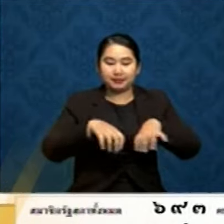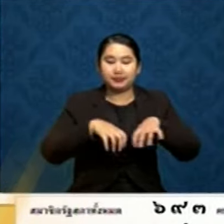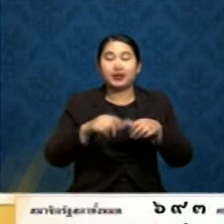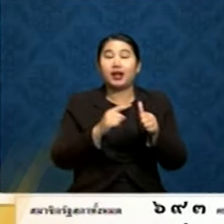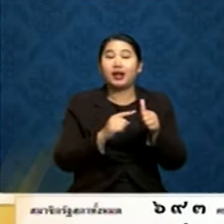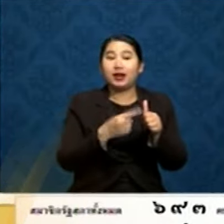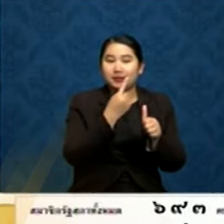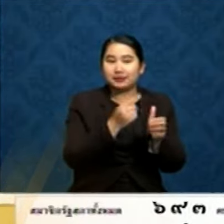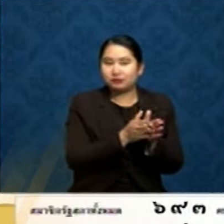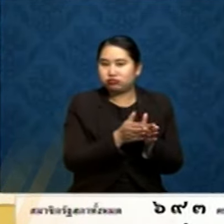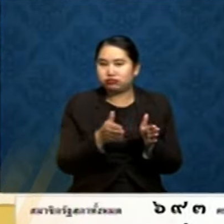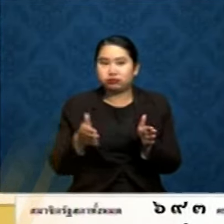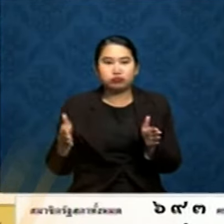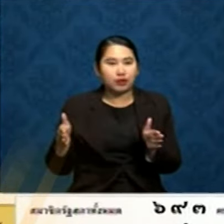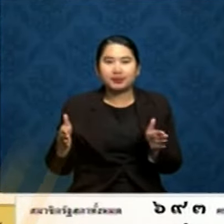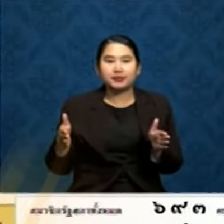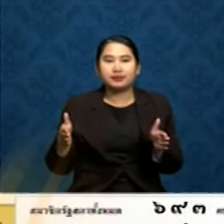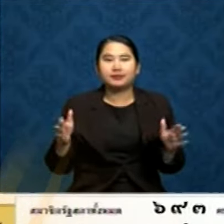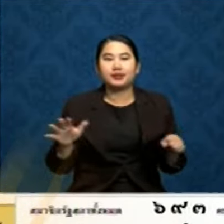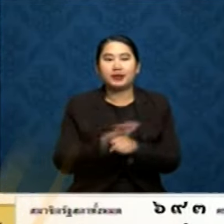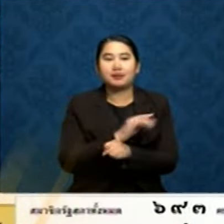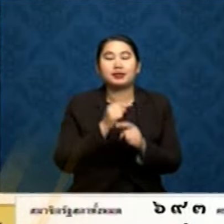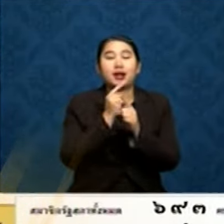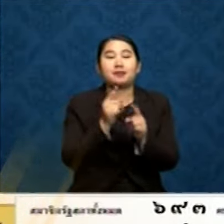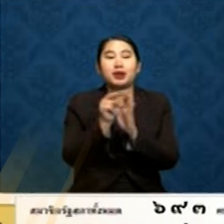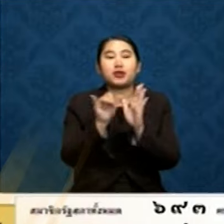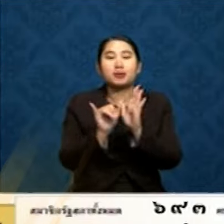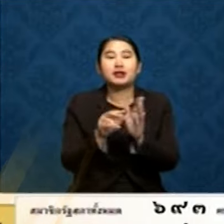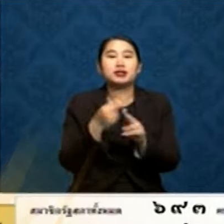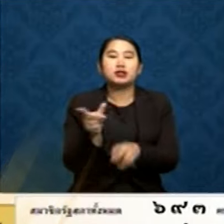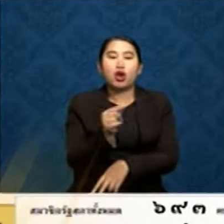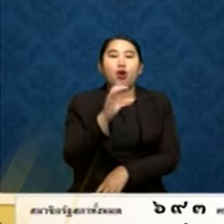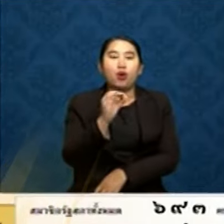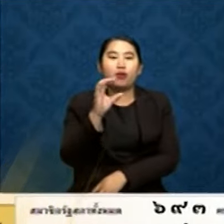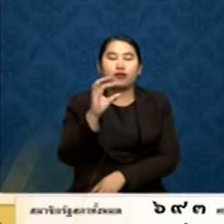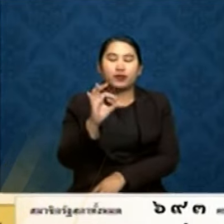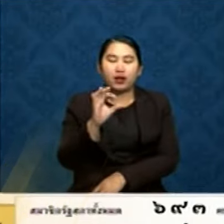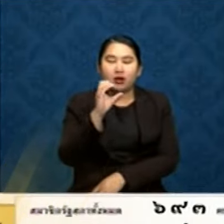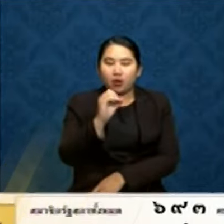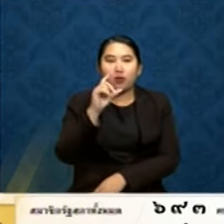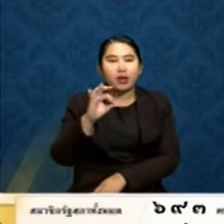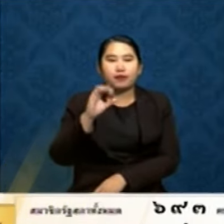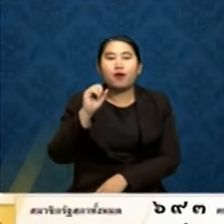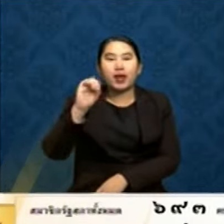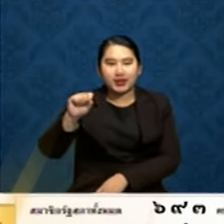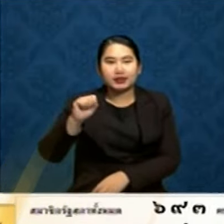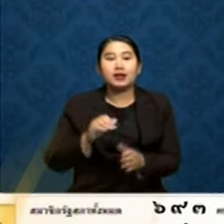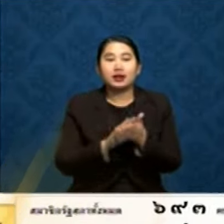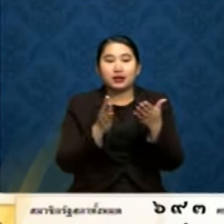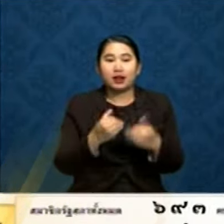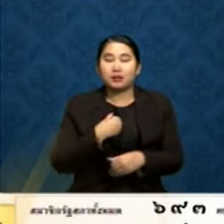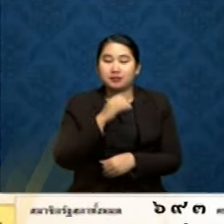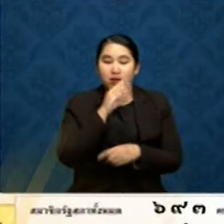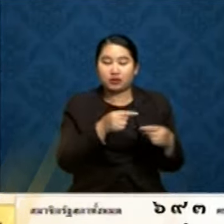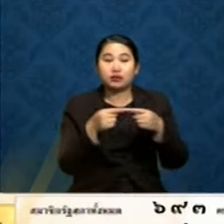ยังไงก็แล้วแต่เงินจะถึงมือประชาชนครบ 10,000บาทจนได้อันนี้อาจจะแปลว่าอาจจะต้องไปรองงบประมาณปี 69